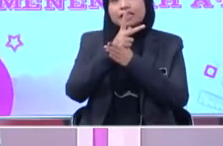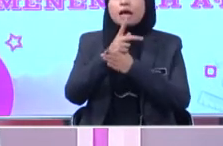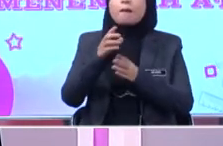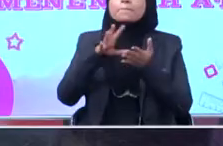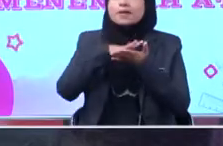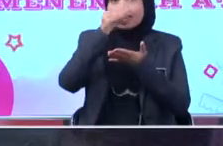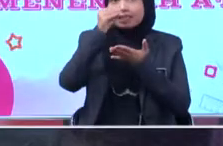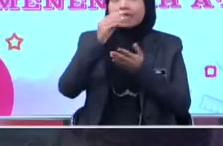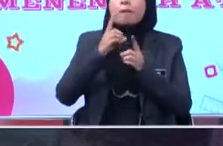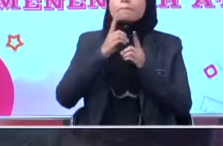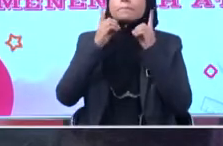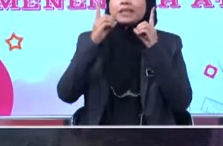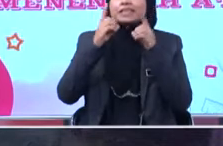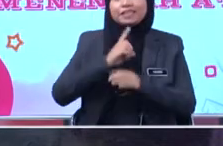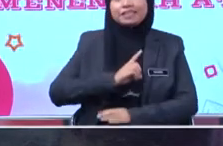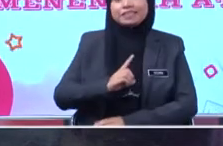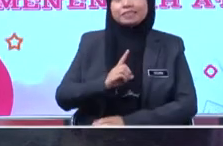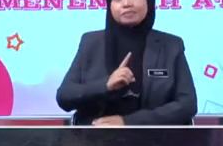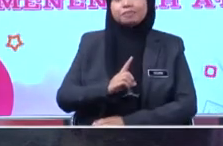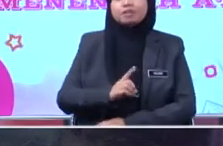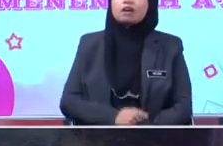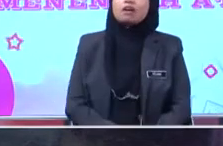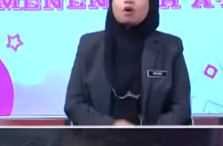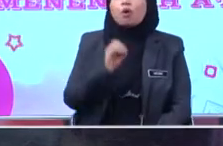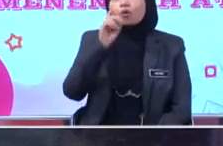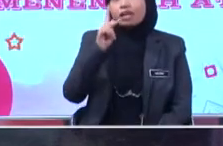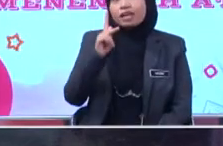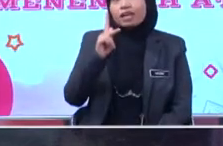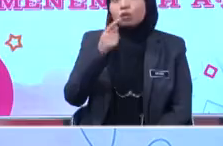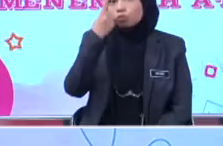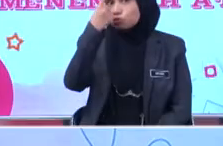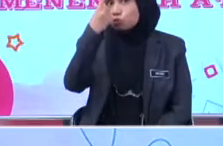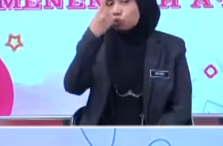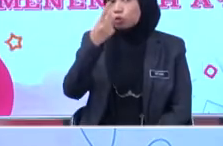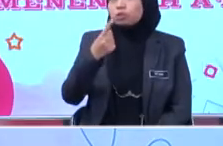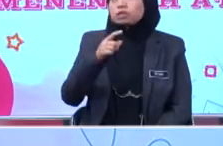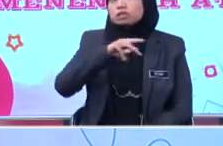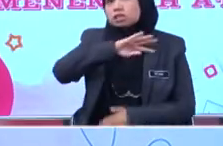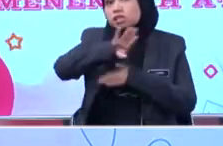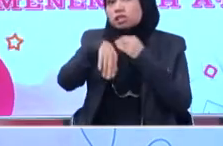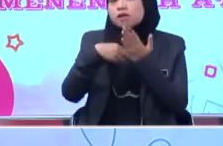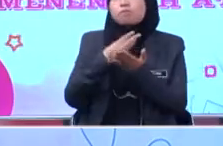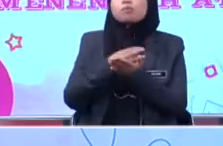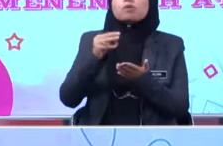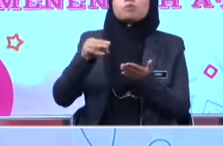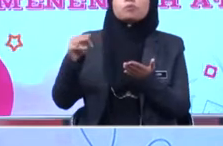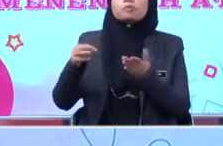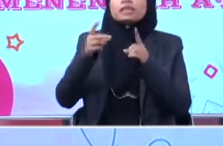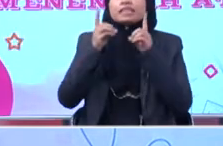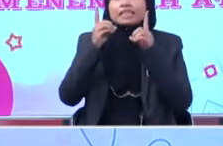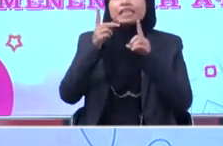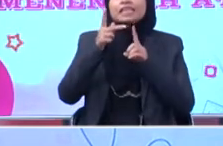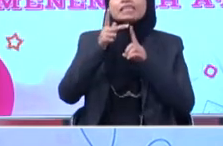Pendidikan Islam by Ustaz ini khusus untuk murid-murid dalam slot pendidikan